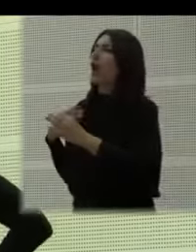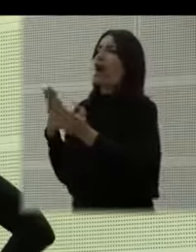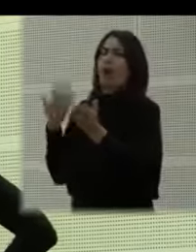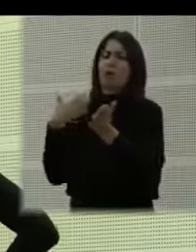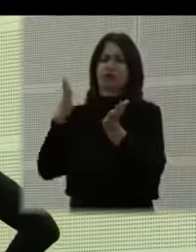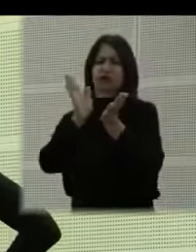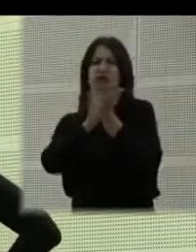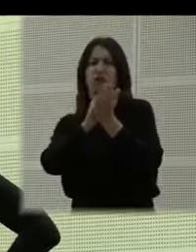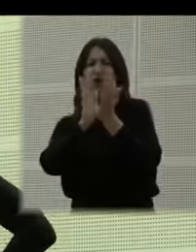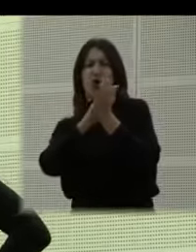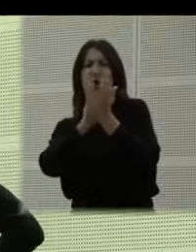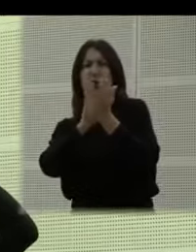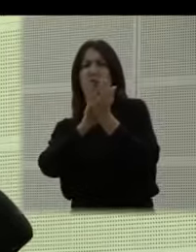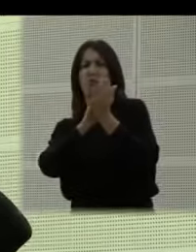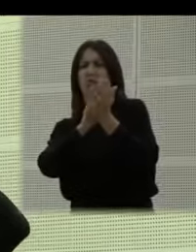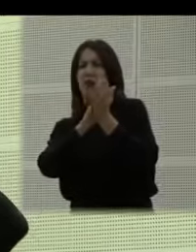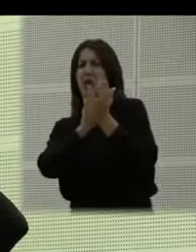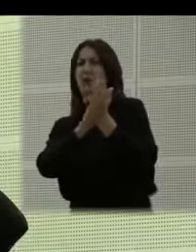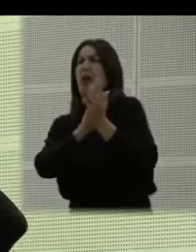Complimenti per la tua carriera politica.